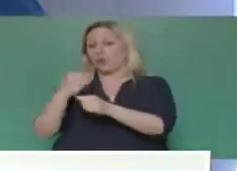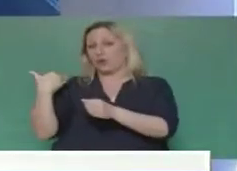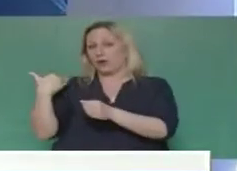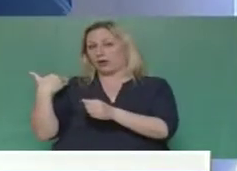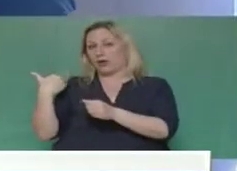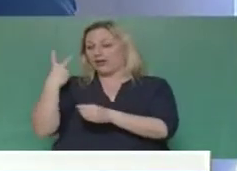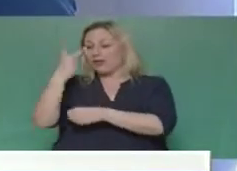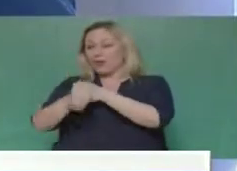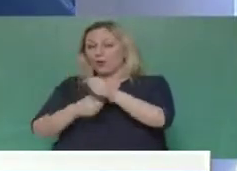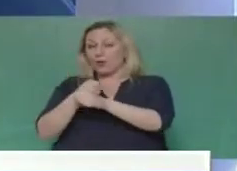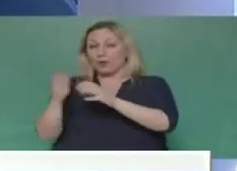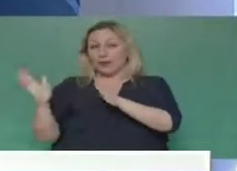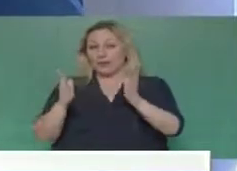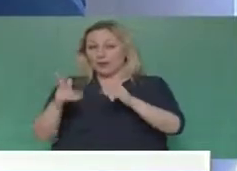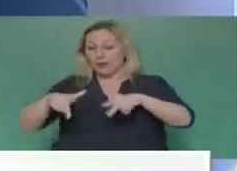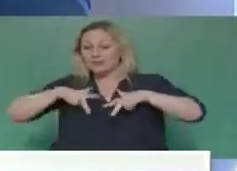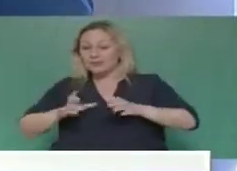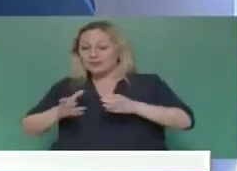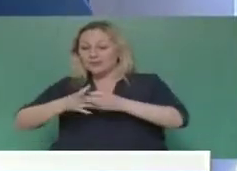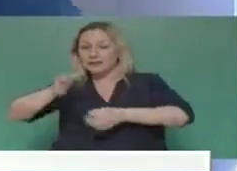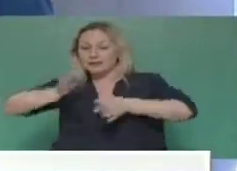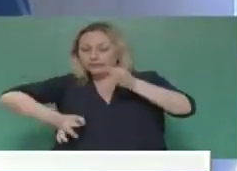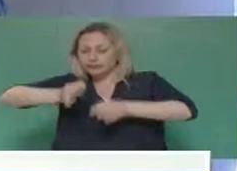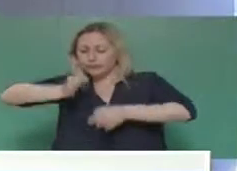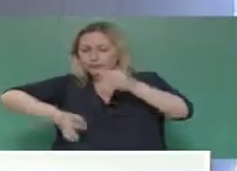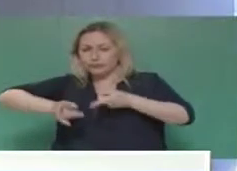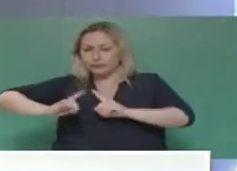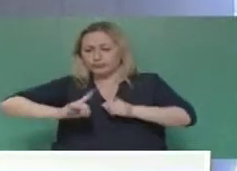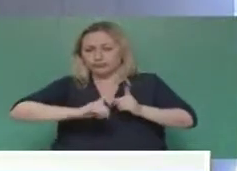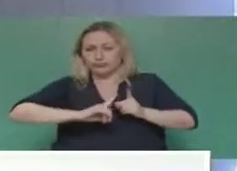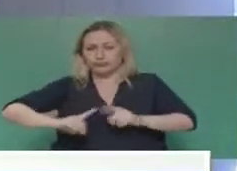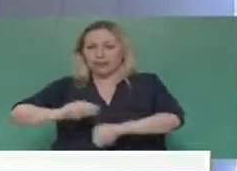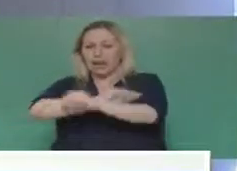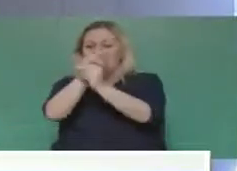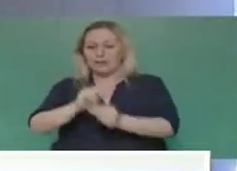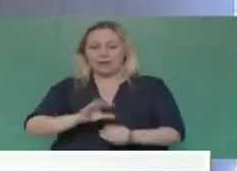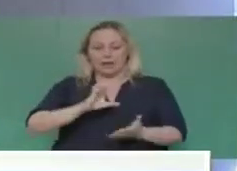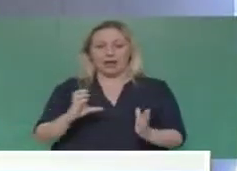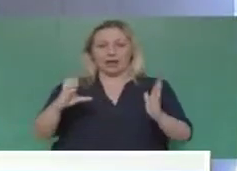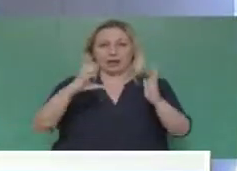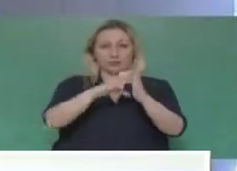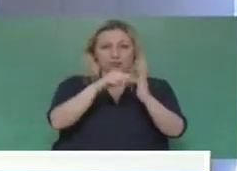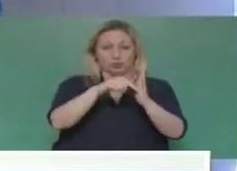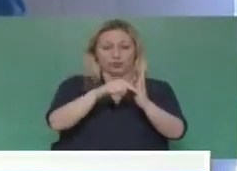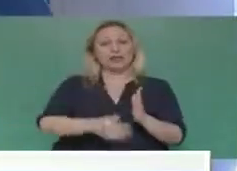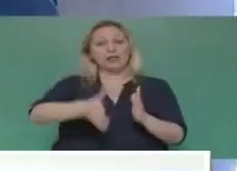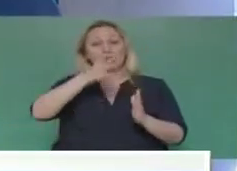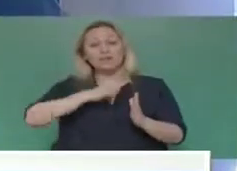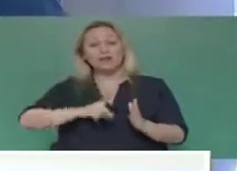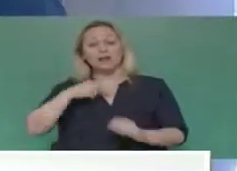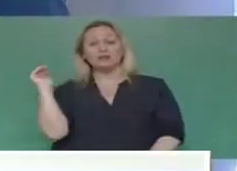2 χρόνια διαβουλεύονταν μεταξύ τους για να μας φέρουν αυτό το αποτέλεσμα και να απαιτήσουν, ακούστε αντίληψη,